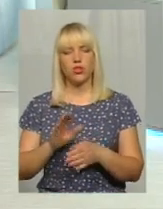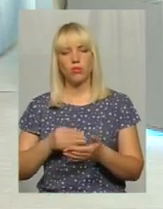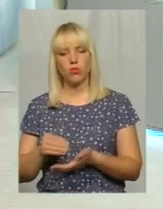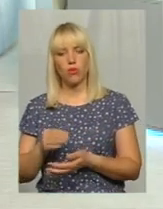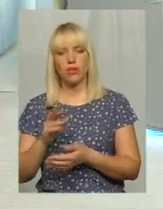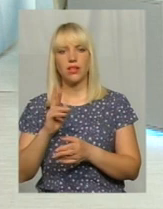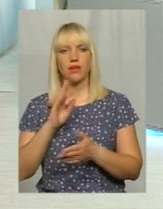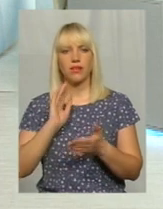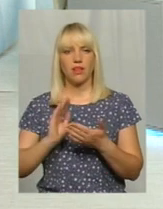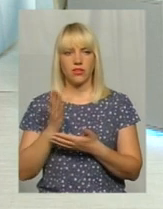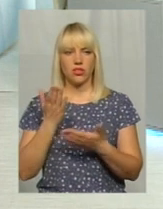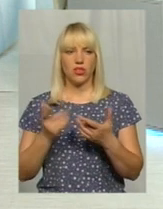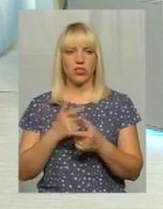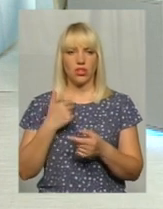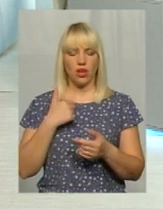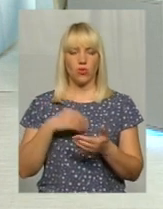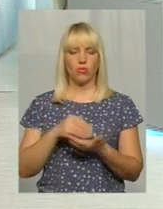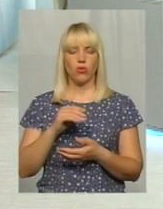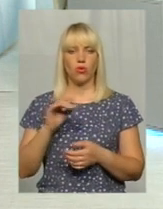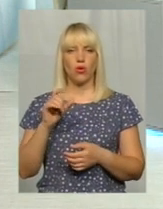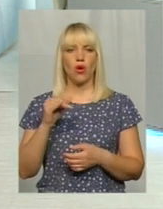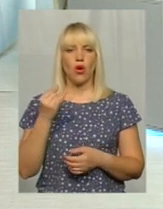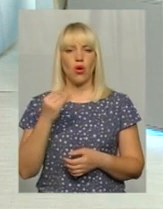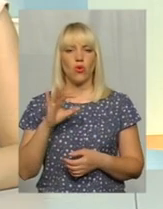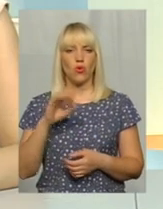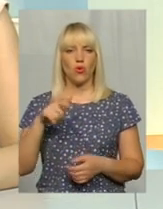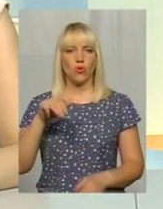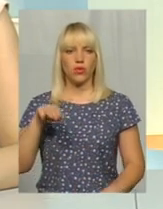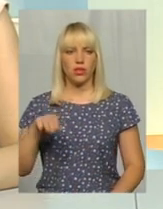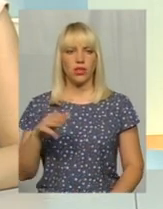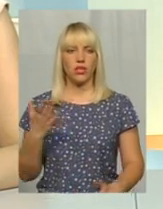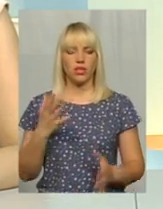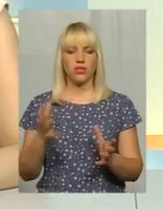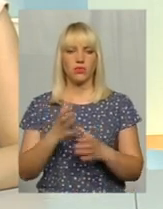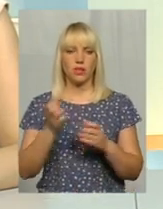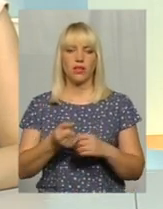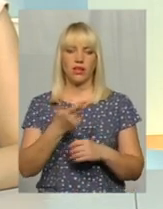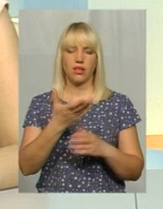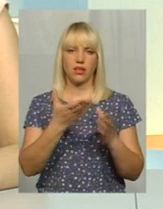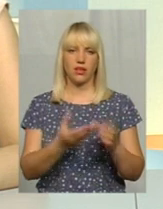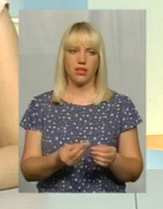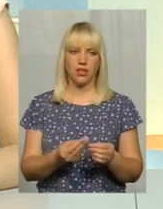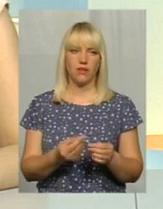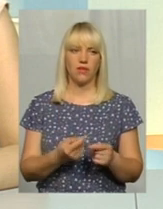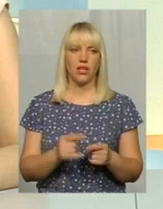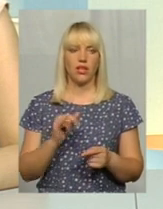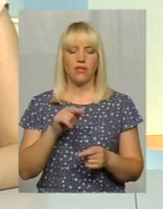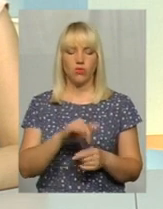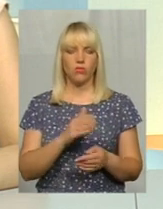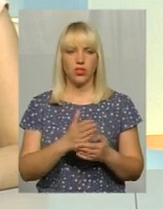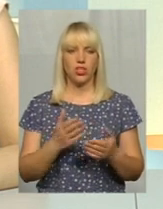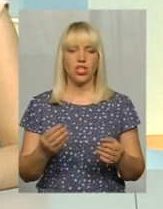Чи я куплю, до прикладу, йогурт, який зберігається декілька днів, і у ньому є живі культури, і